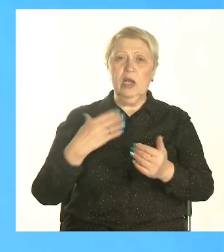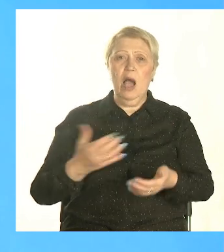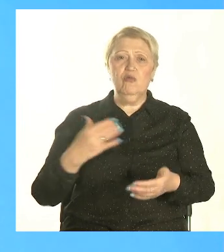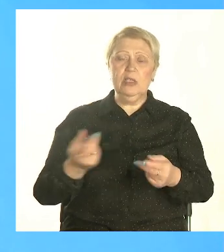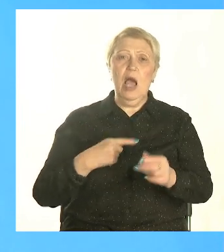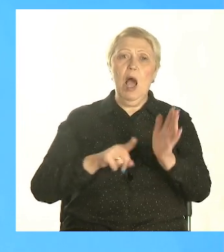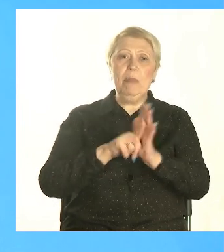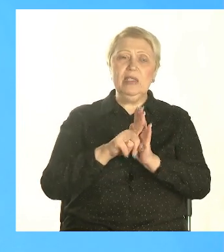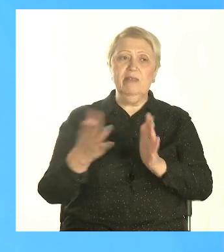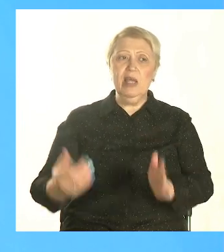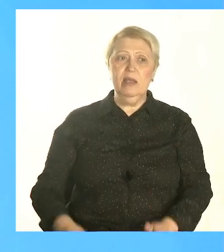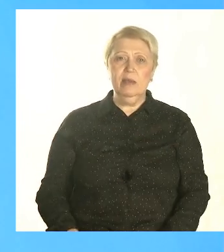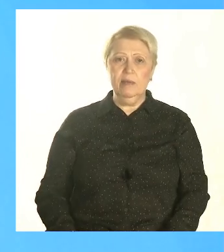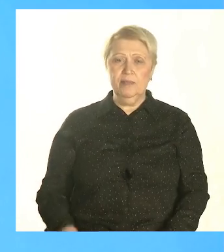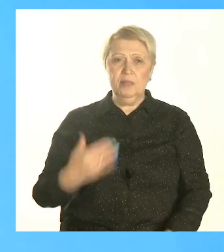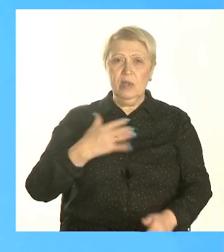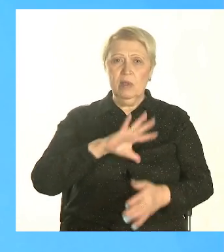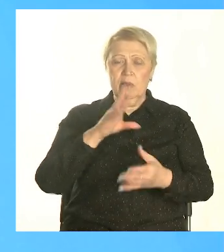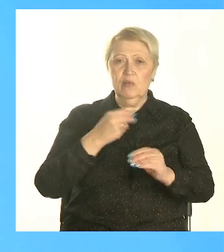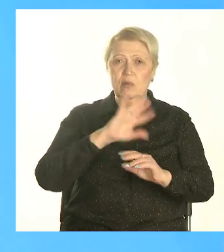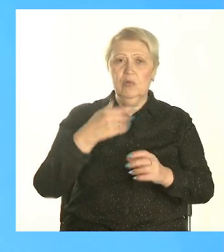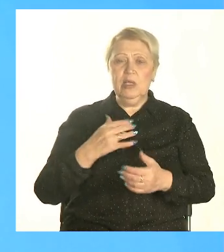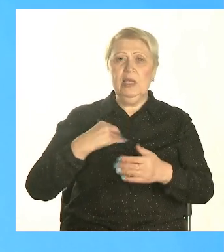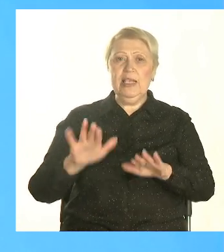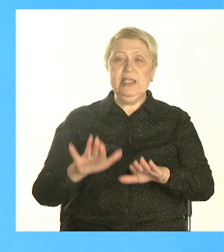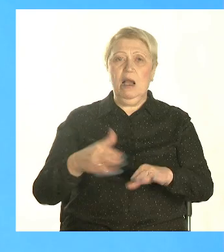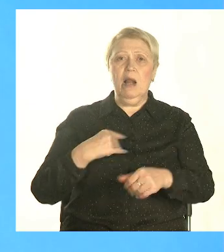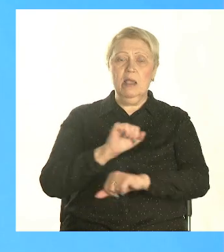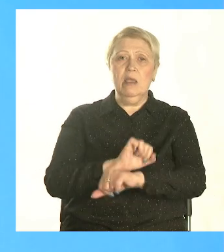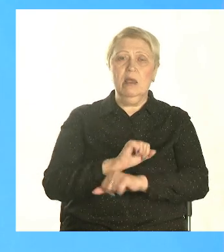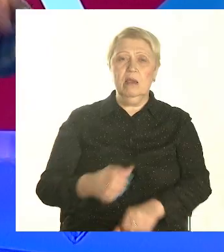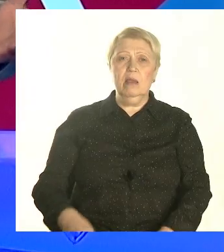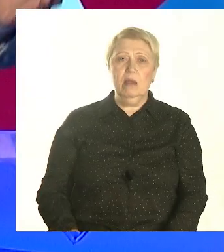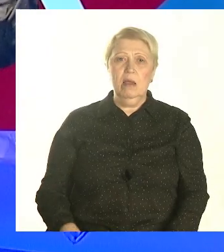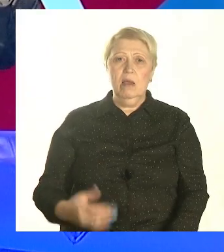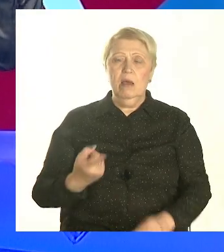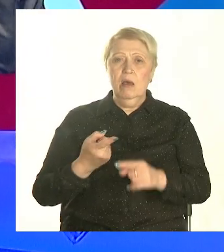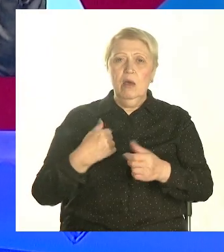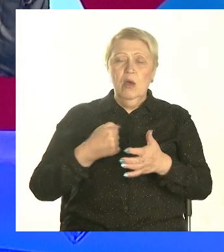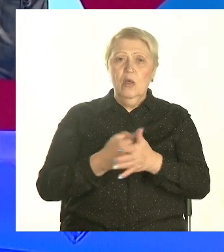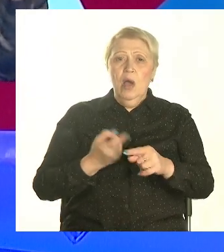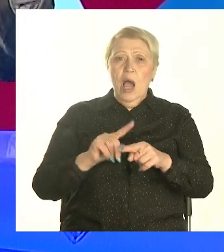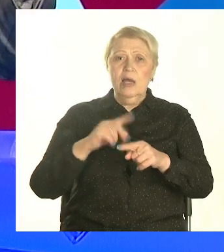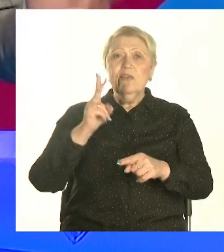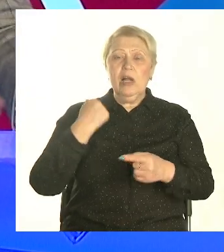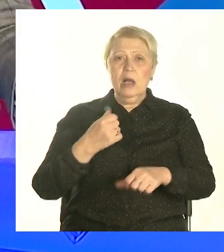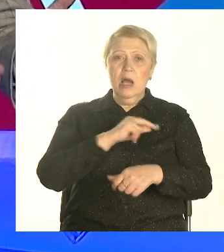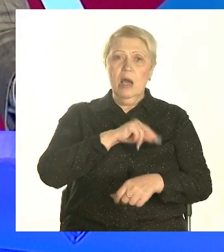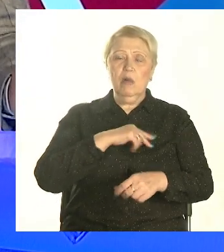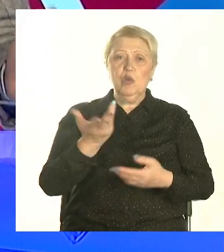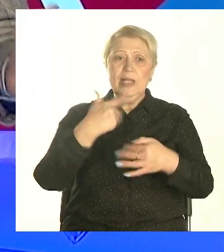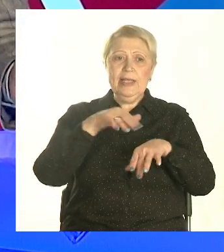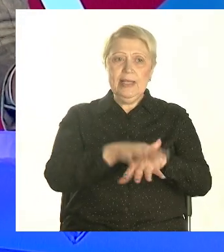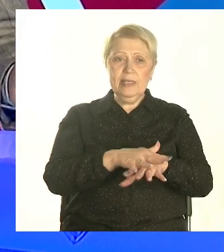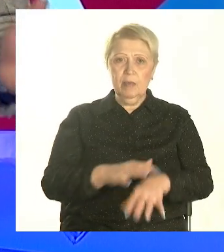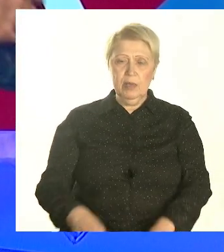утилизацией, переработкой и захоронением в том числе. То есть вот до этого система работала каким-то таким